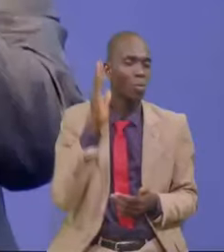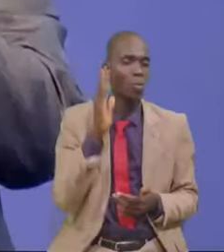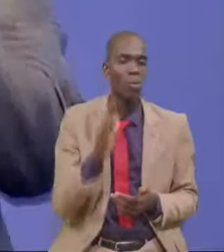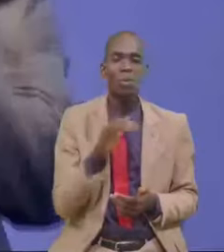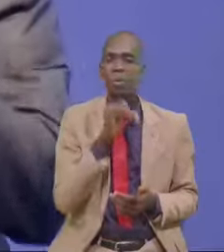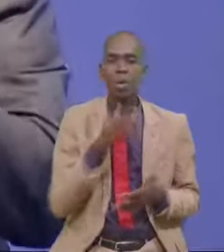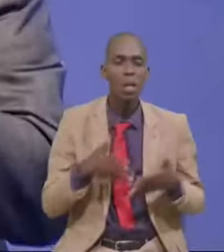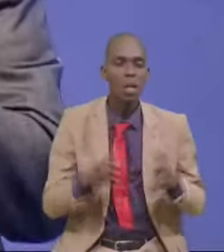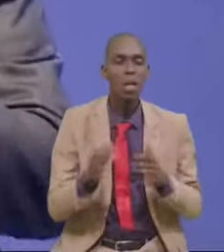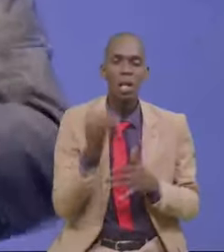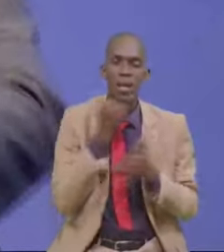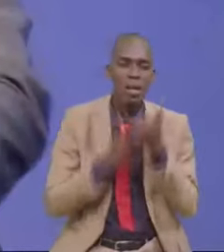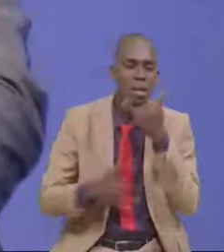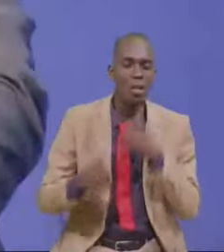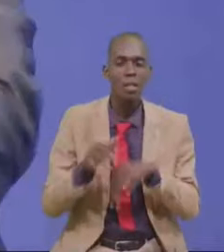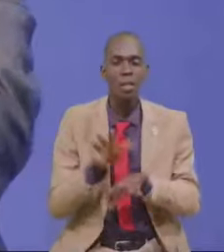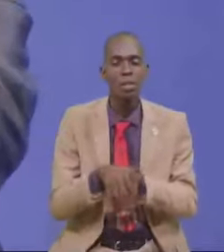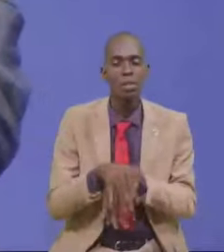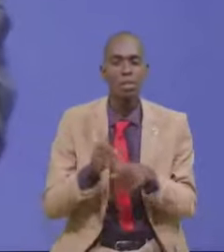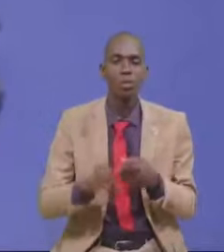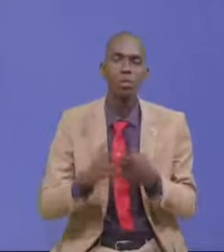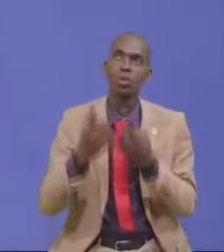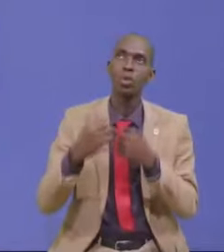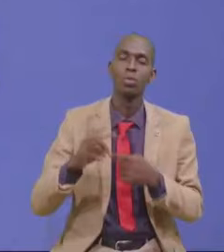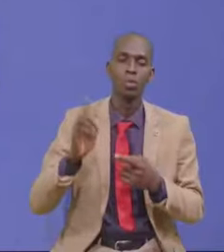Et ils ne permettent pas l'erreur de venir dans leur vie.